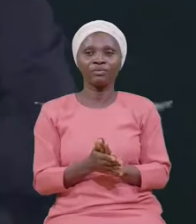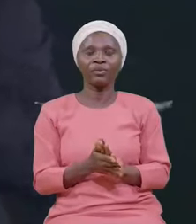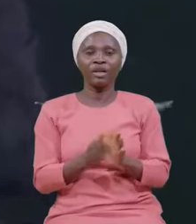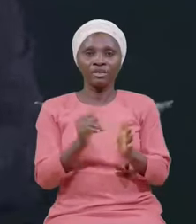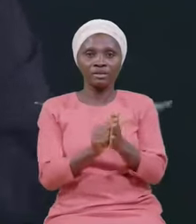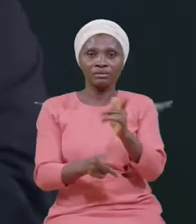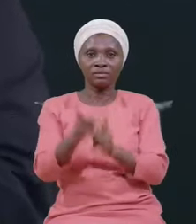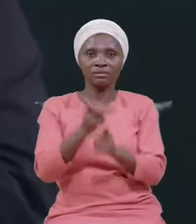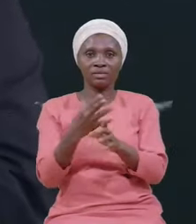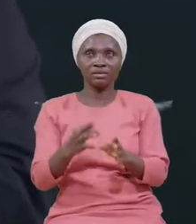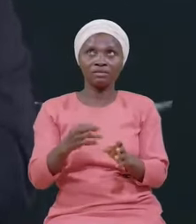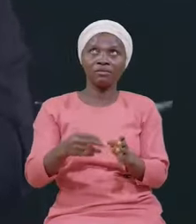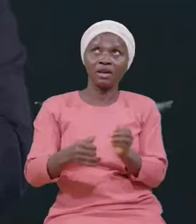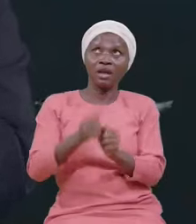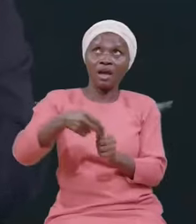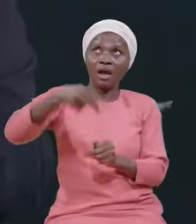d'avoir